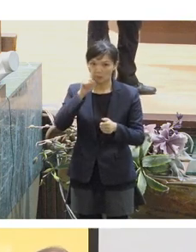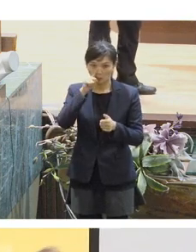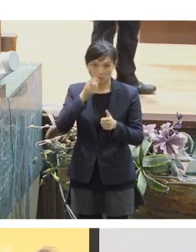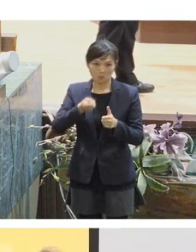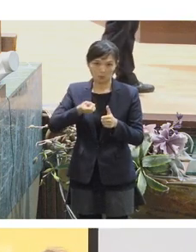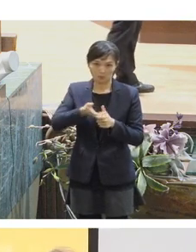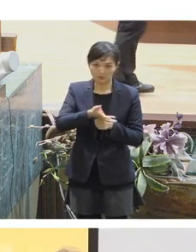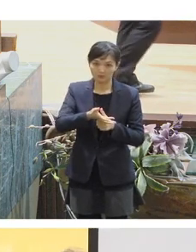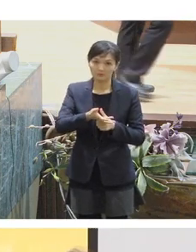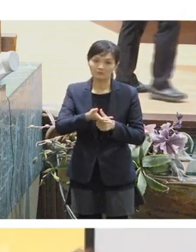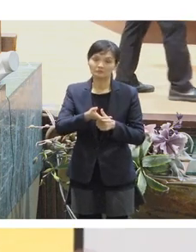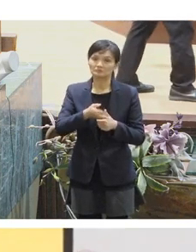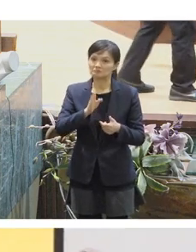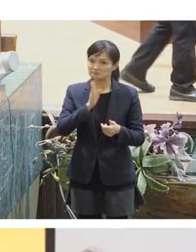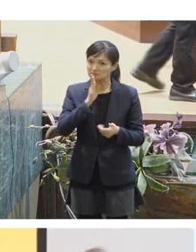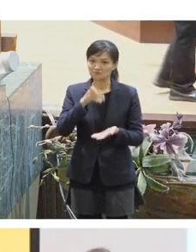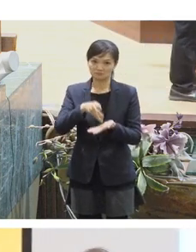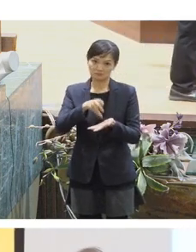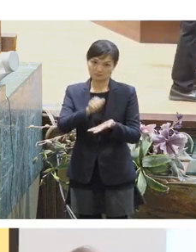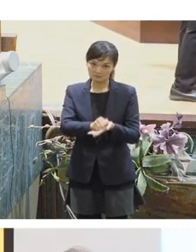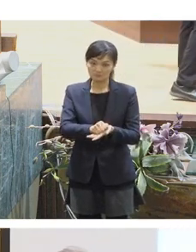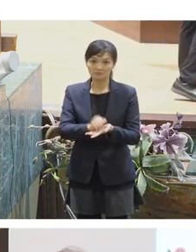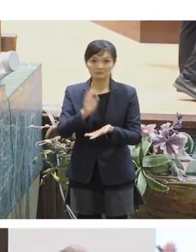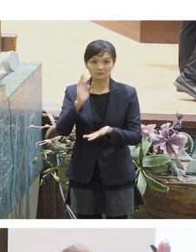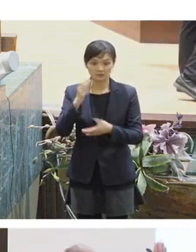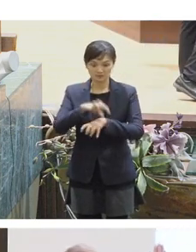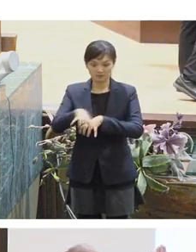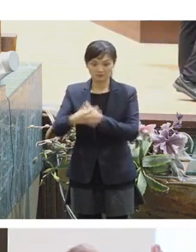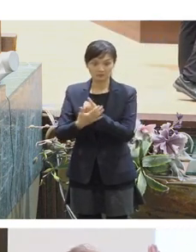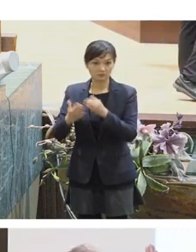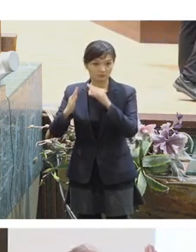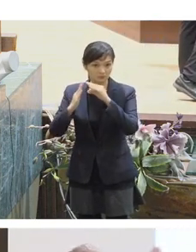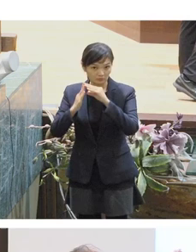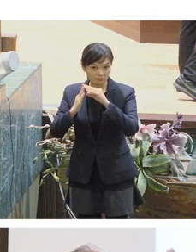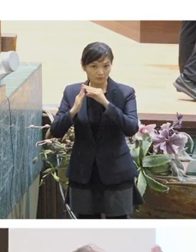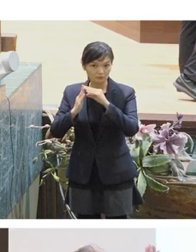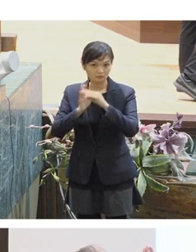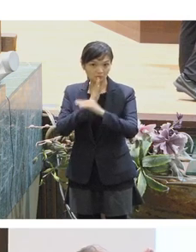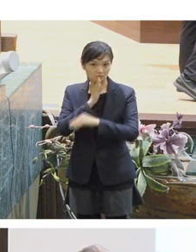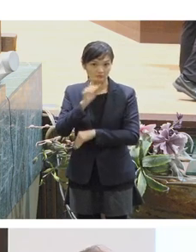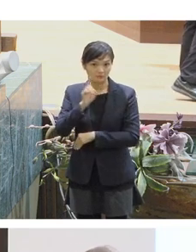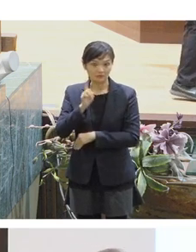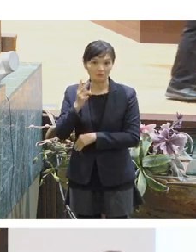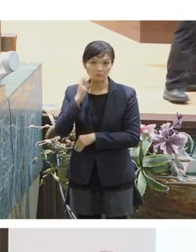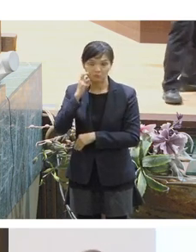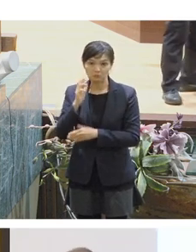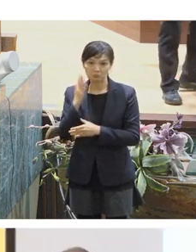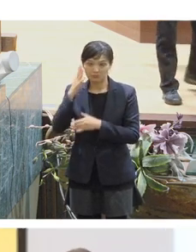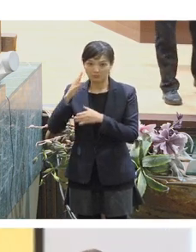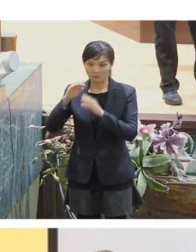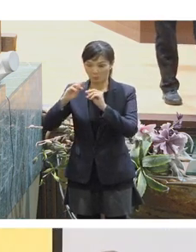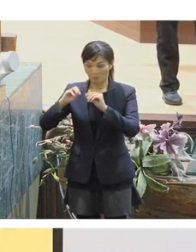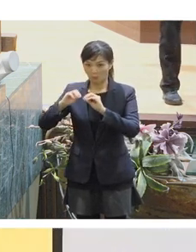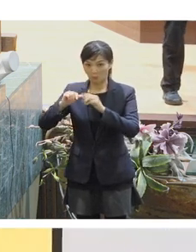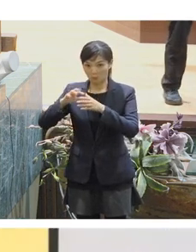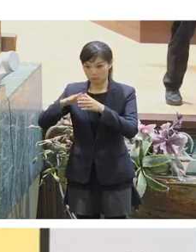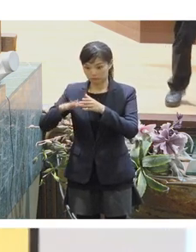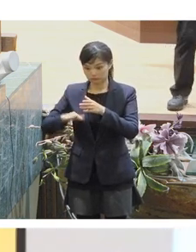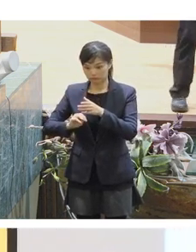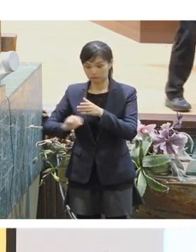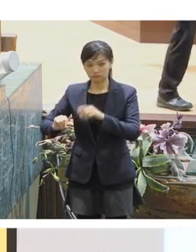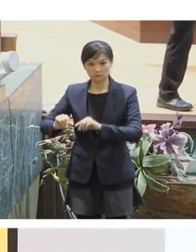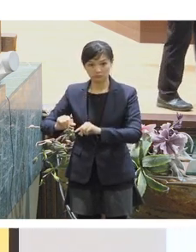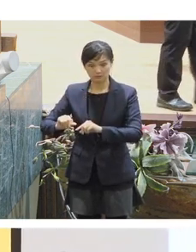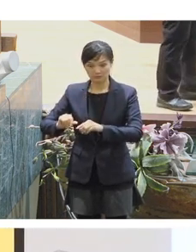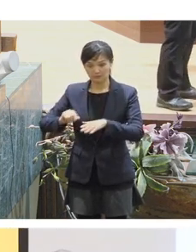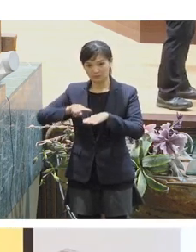厂址。可是我们的环保局是采不锈钢炉渣下面的，他说的原生